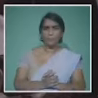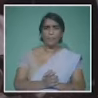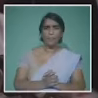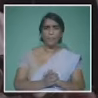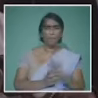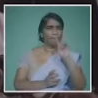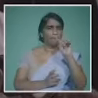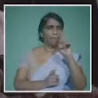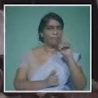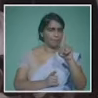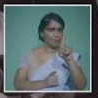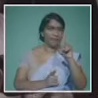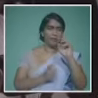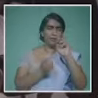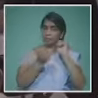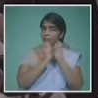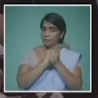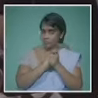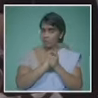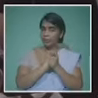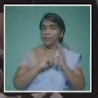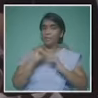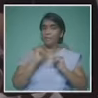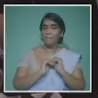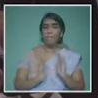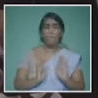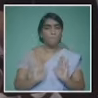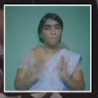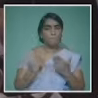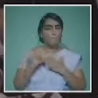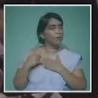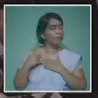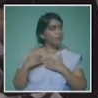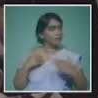21 වන සංශෝධනය ක්‍රියාත්මක වෙච්ච දා සිට